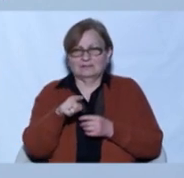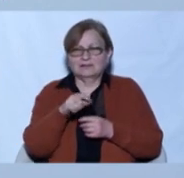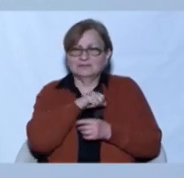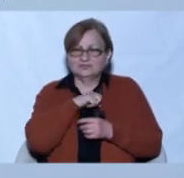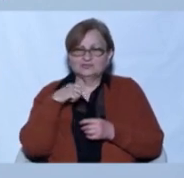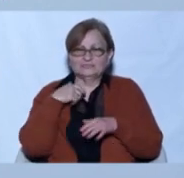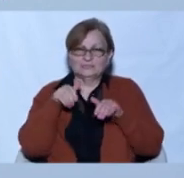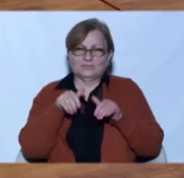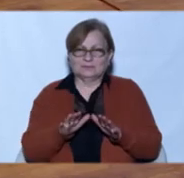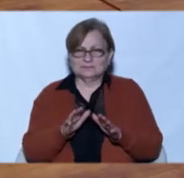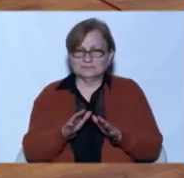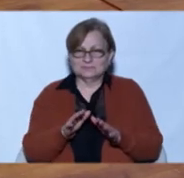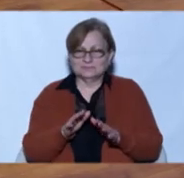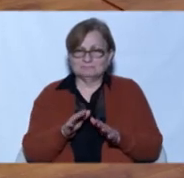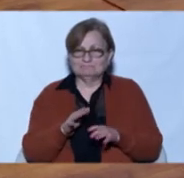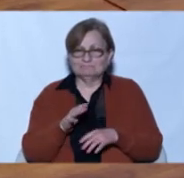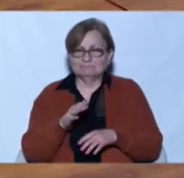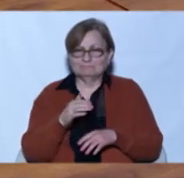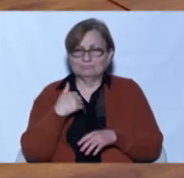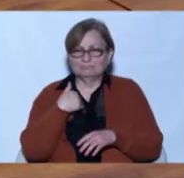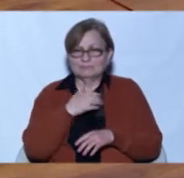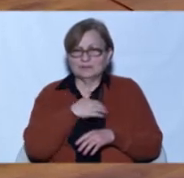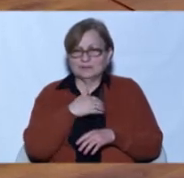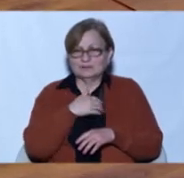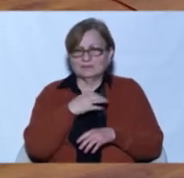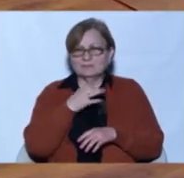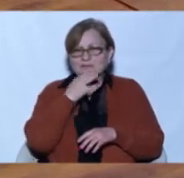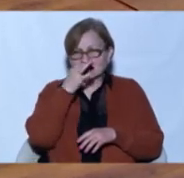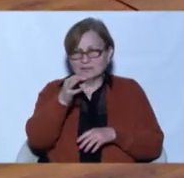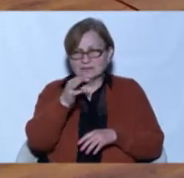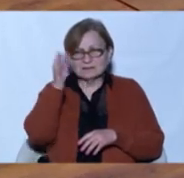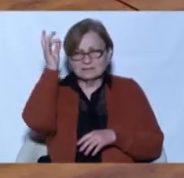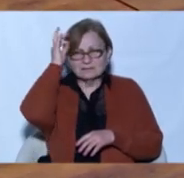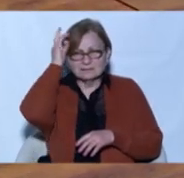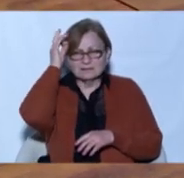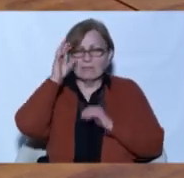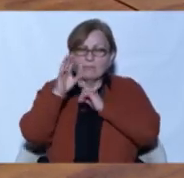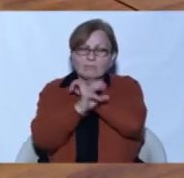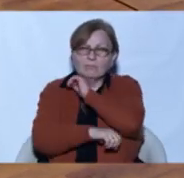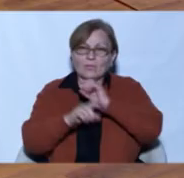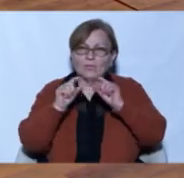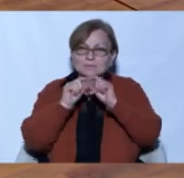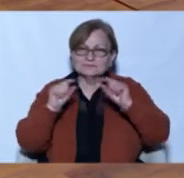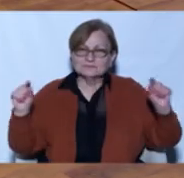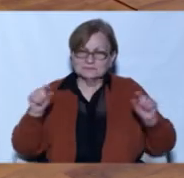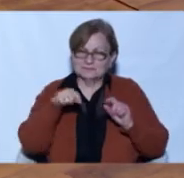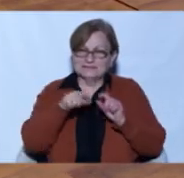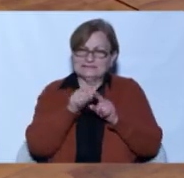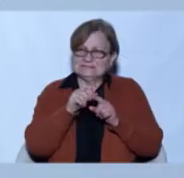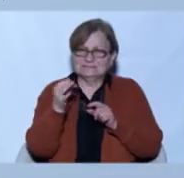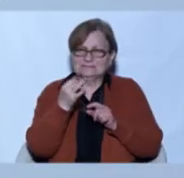გამოიტანე დასკვნები. მე მინდა, რომ გაგახსენო ბოლო ფრაზა ამ მოთხრობის